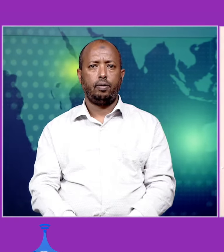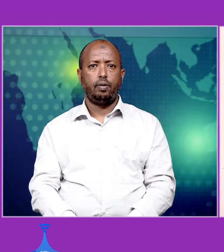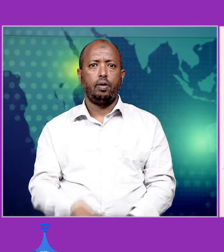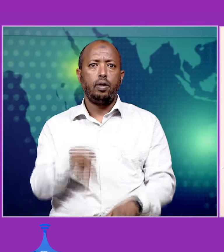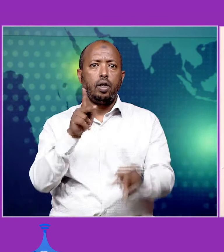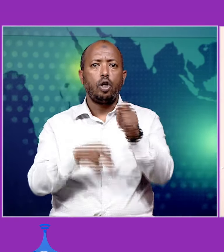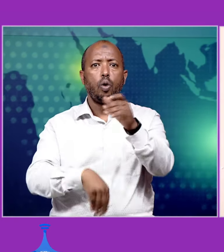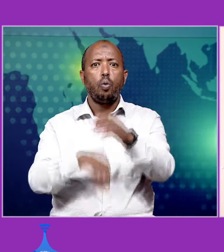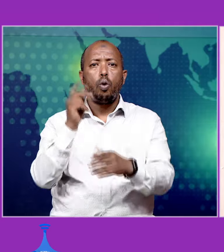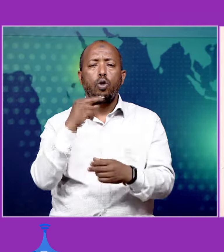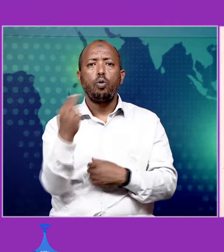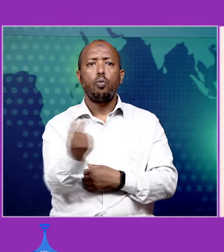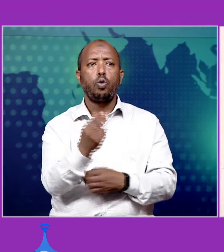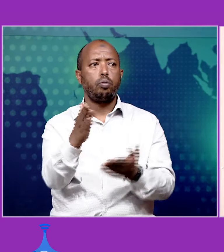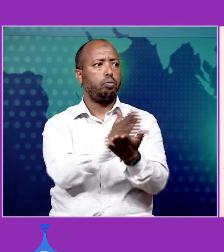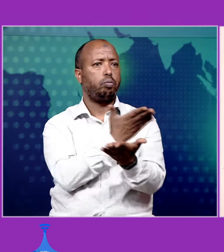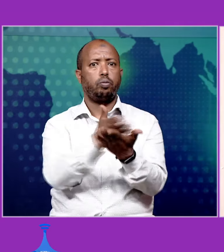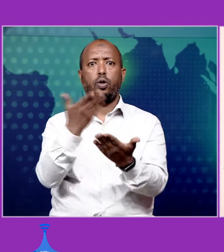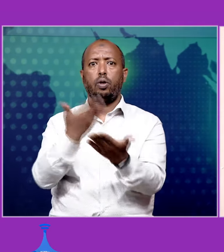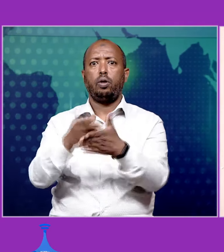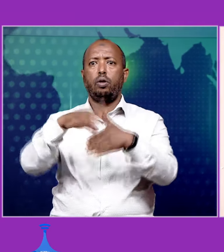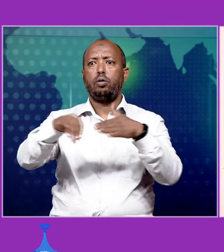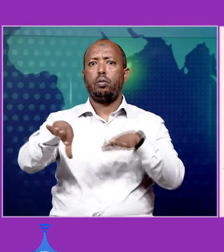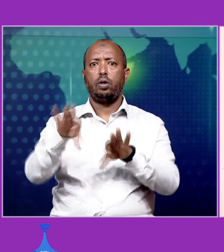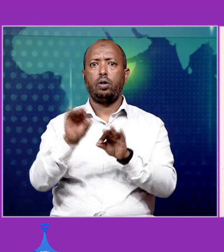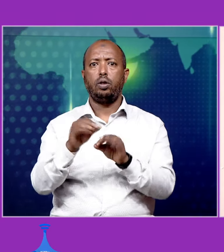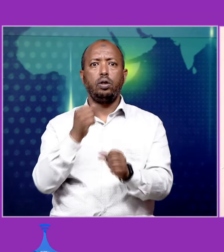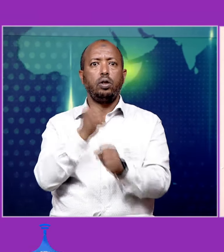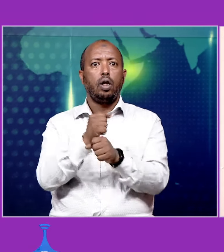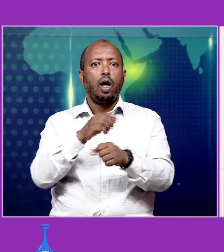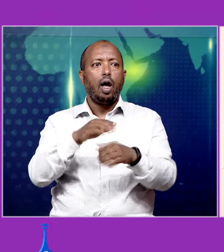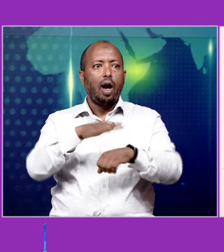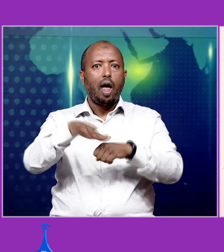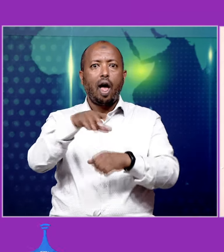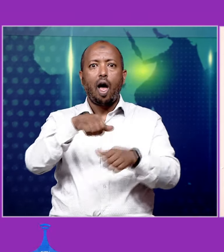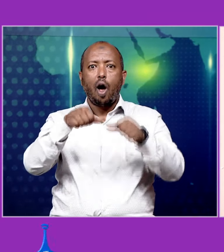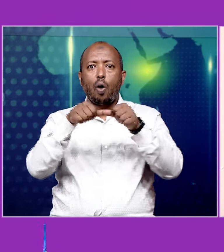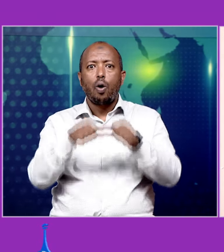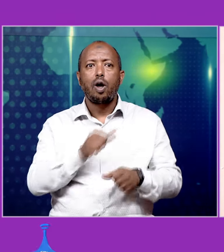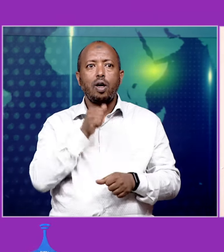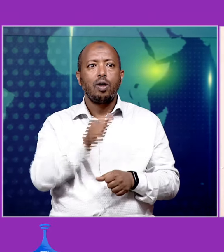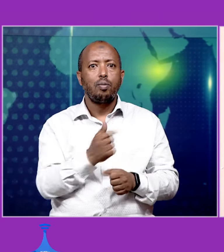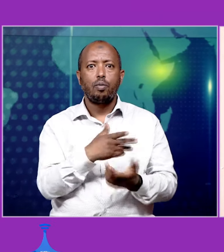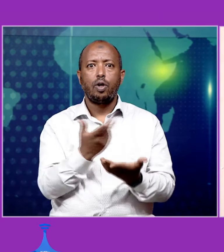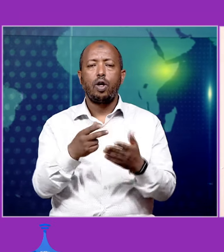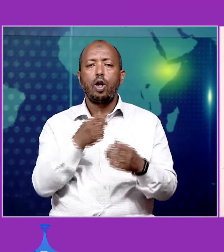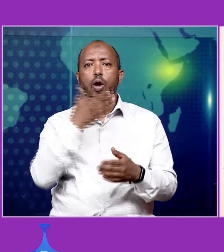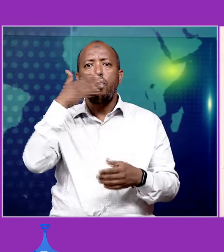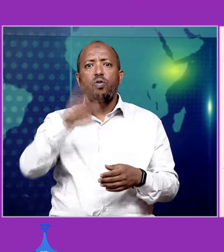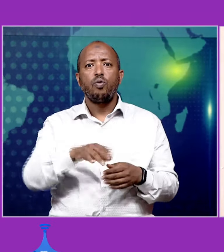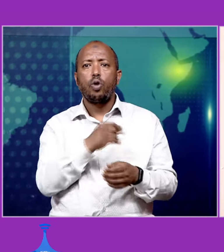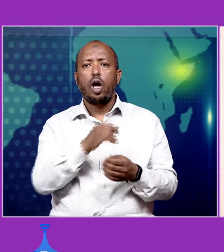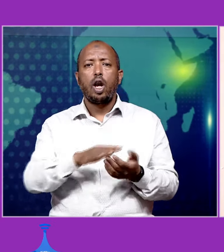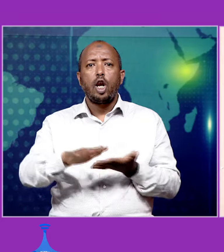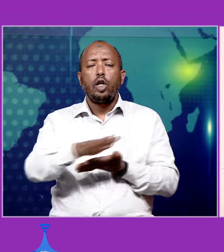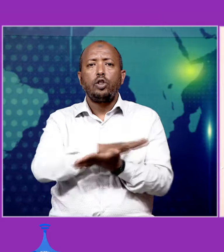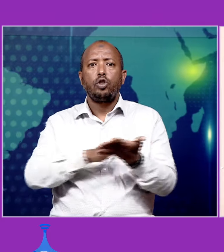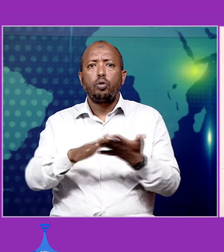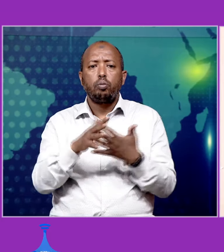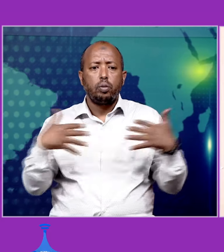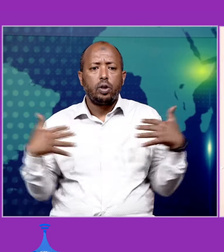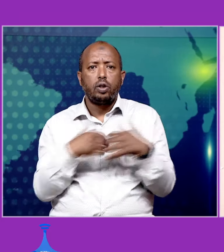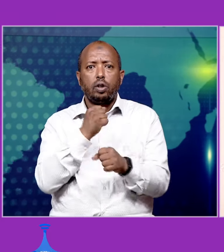Let go to Budin, Ykafafalal, Srale, the Maul, the Middebuk. ኢኮኖሚ ላይ አሴት በማይጨምር